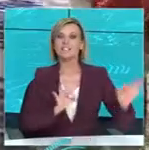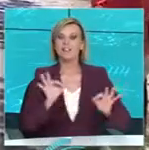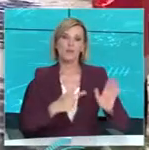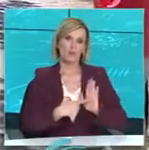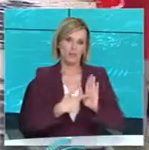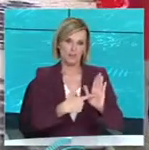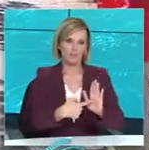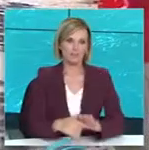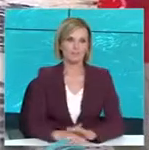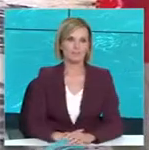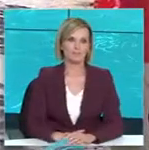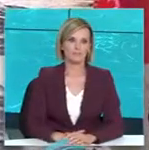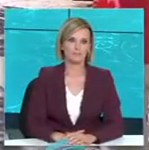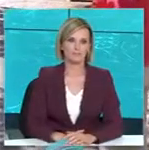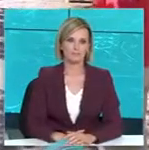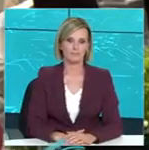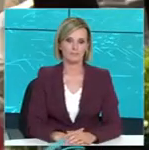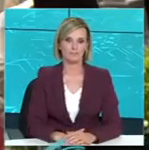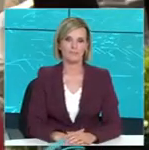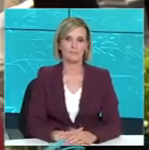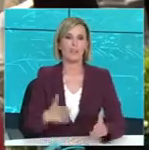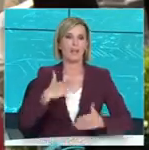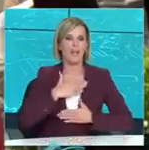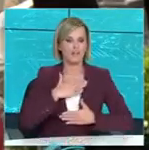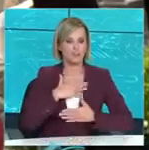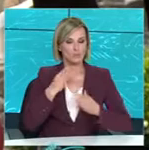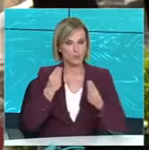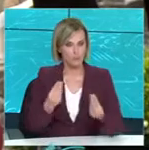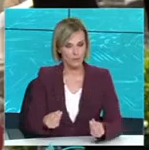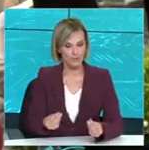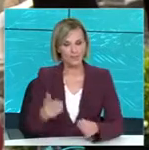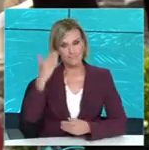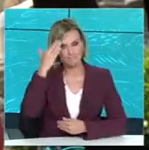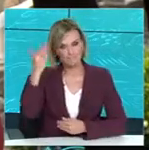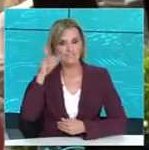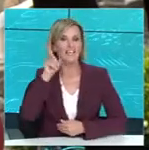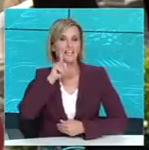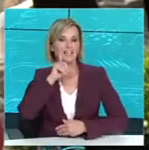το πρώτο σχέδιο του σχεδίου μας. Την πρώτη πτυχή. Σας ευχαριστούμε, κυρία Πρόεδρε. Σας χαιρετούμε από